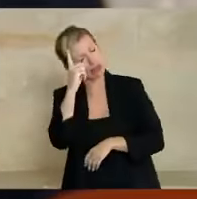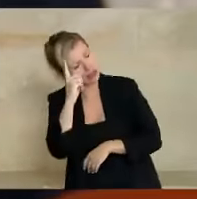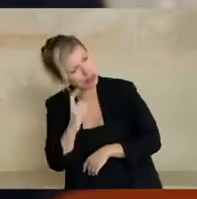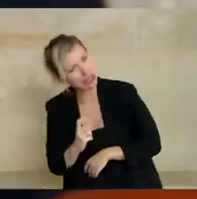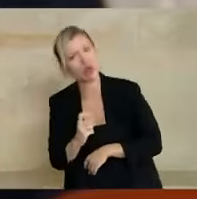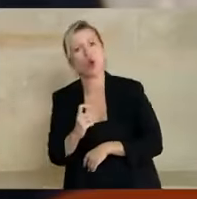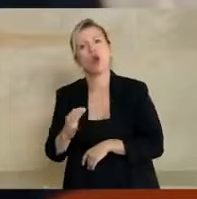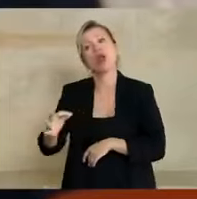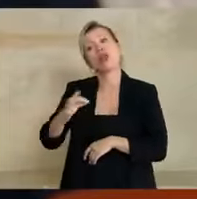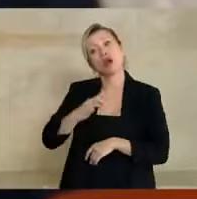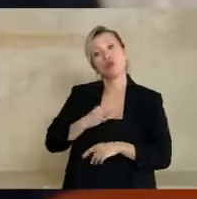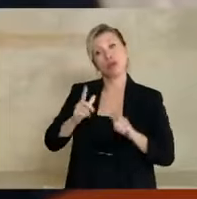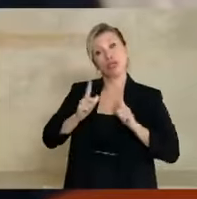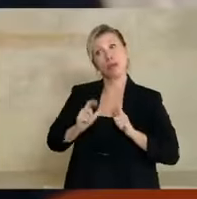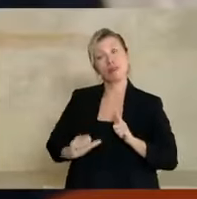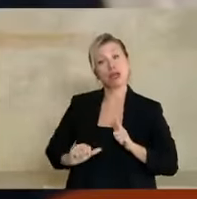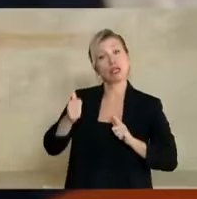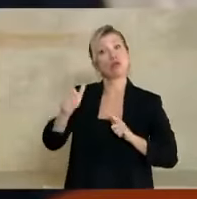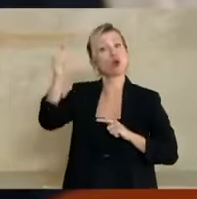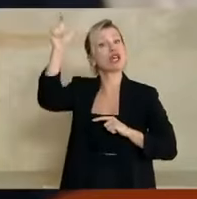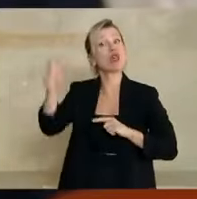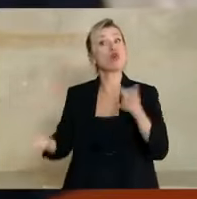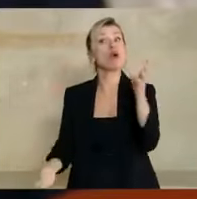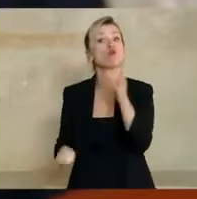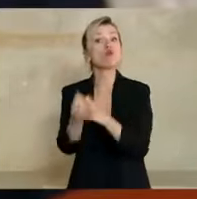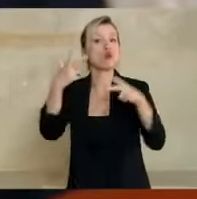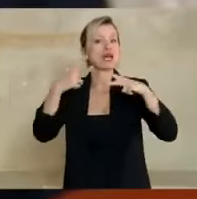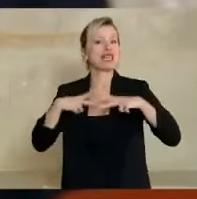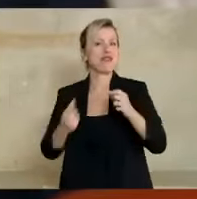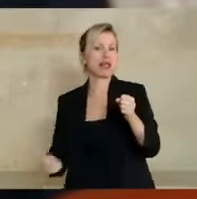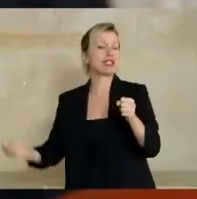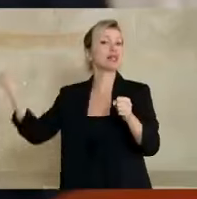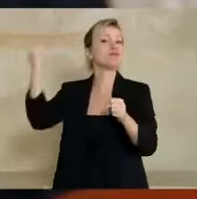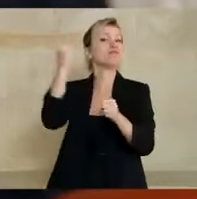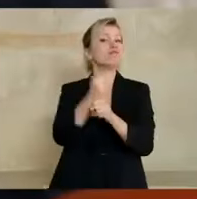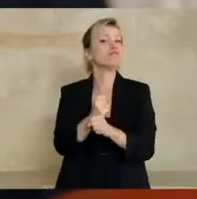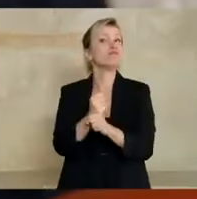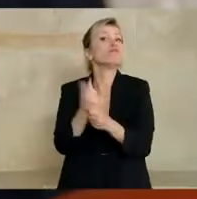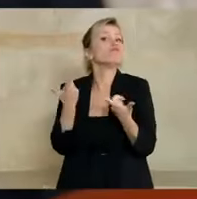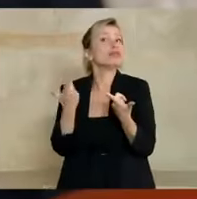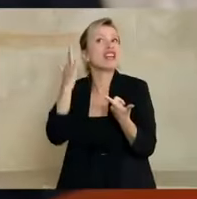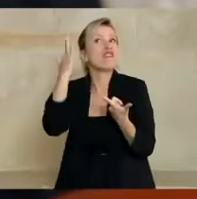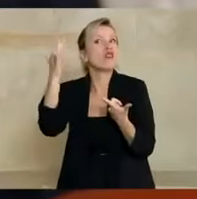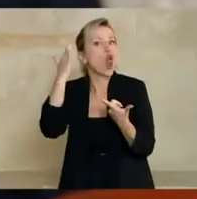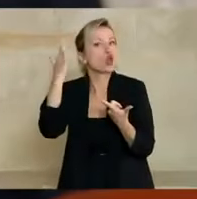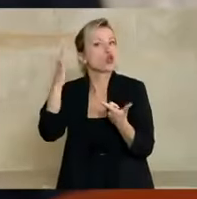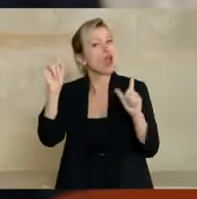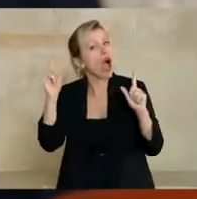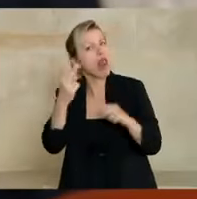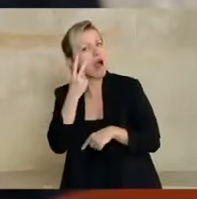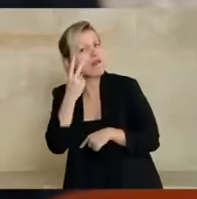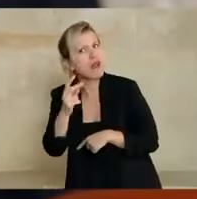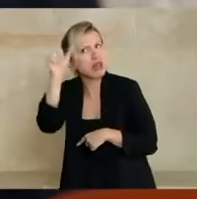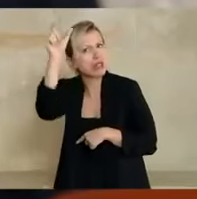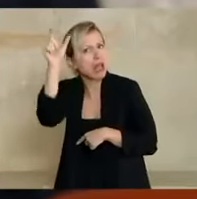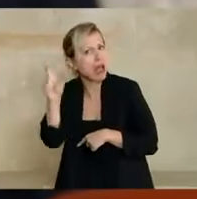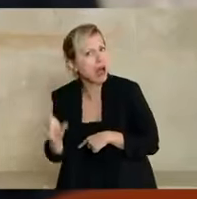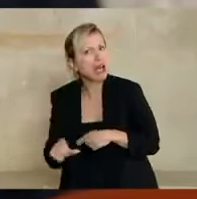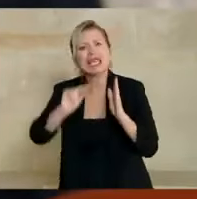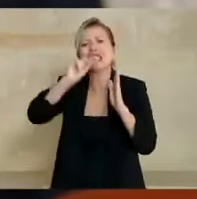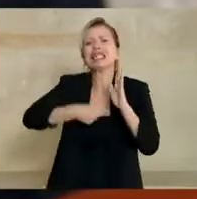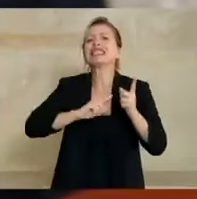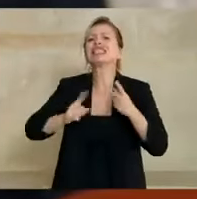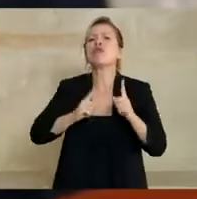θα είναι τελικά η επίσημη τοποθέτηση της νέας κυβέρνησης. Ήδη όμως βλέπουμε πως χωρίς να αμφισβητεί τυπικά τη Συμφωνία των